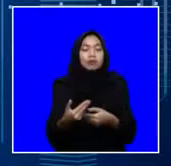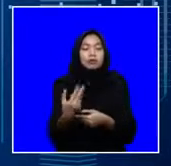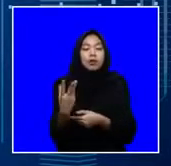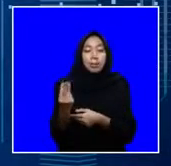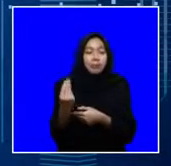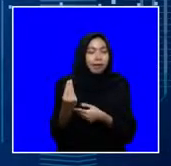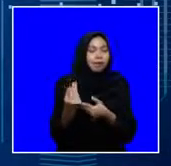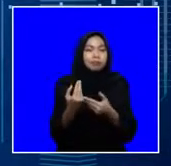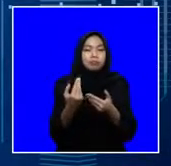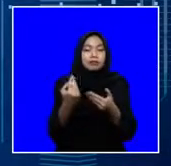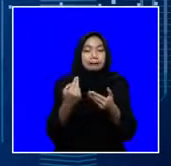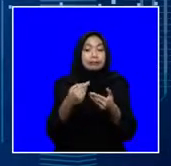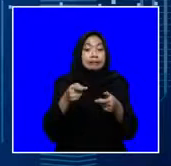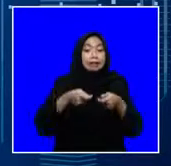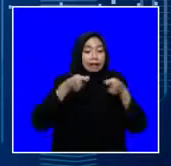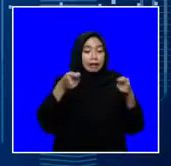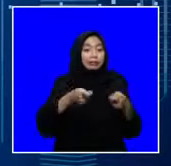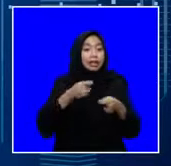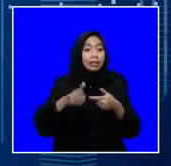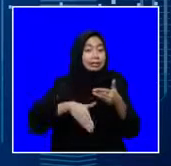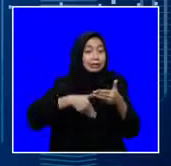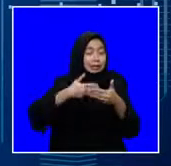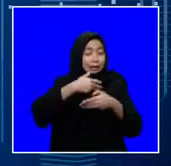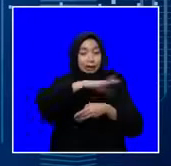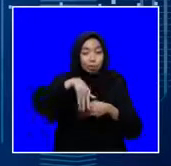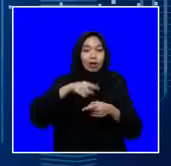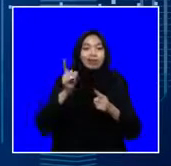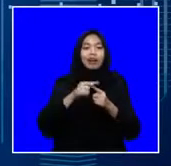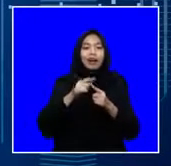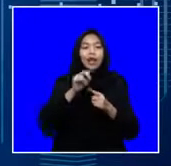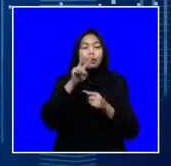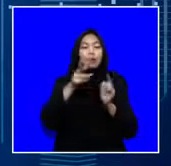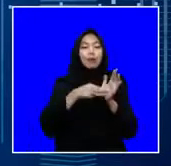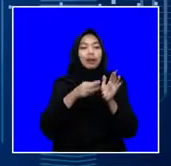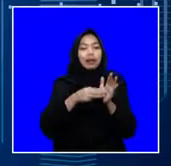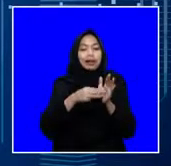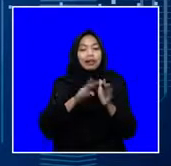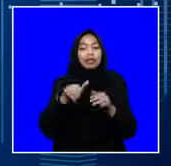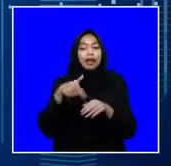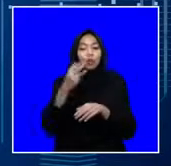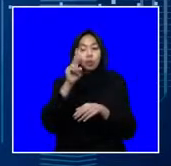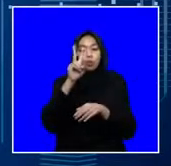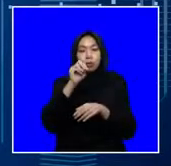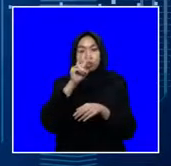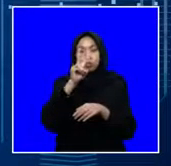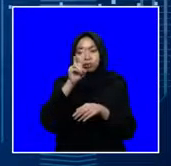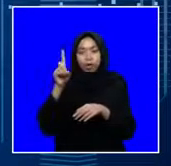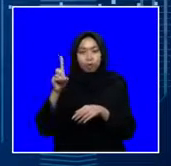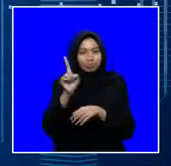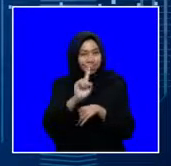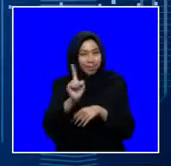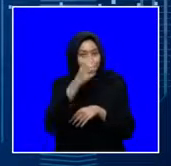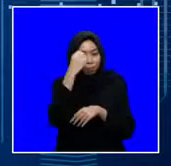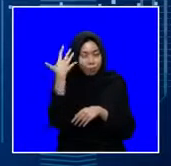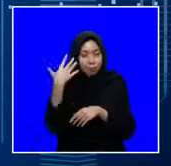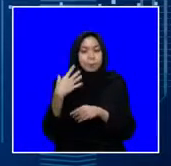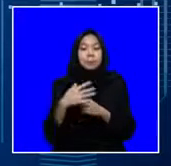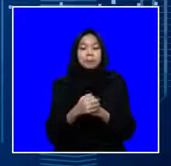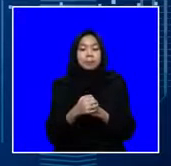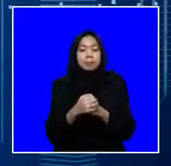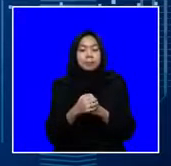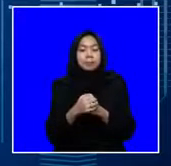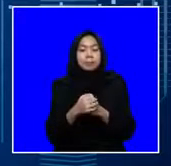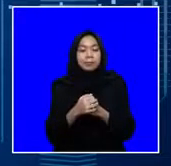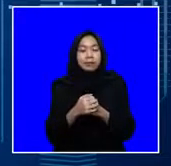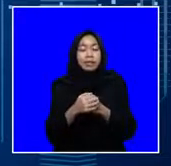kriterianya. Pendaftaran semua program ini dibuka pada tanggal 2 Mei tahun ini 2021, ya, tanggal 2 Mei, jangan lupa. Dan buklet